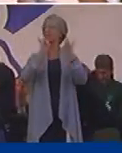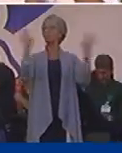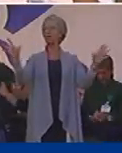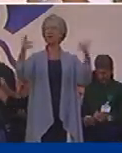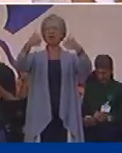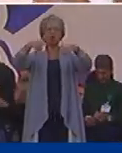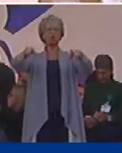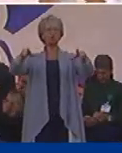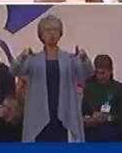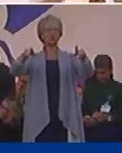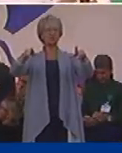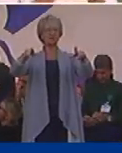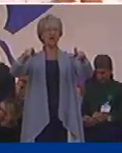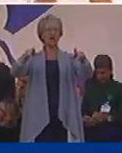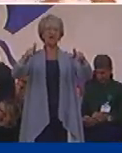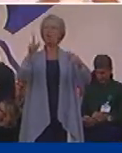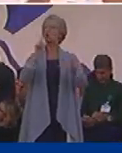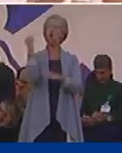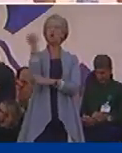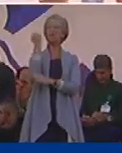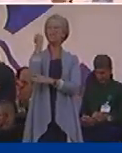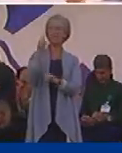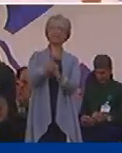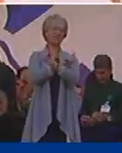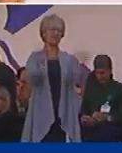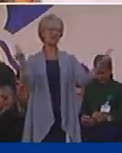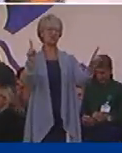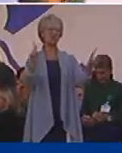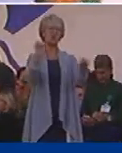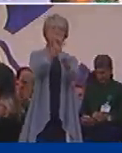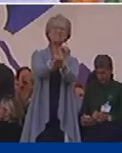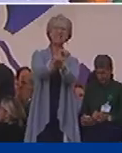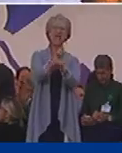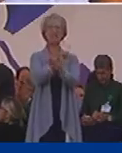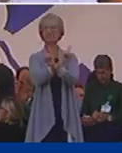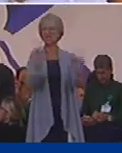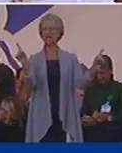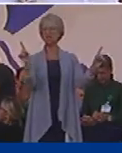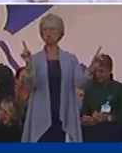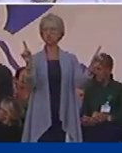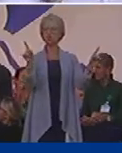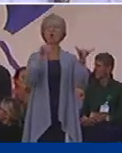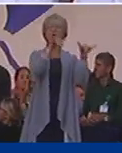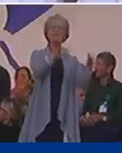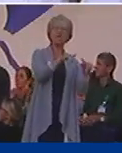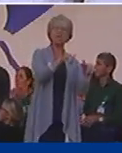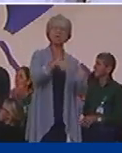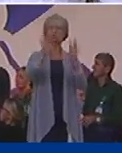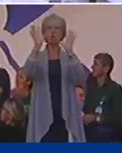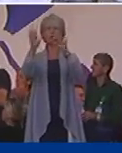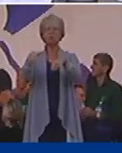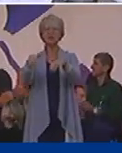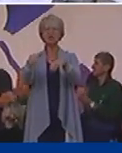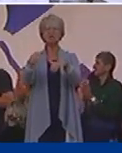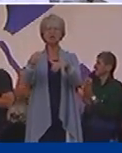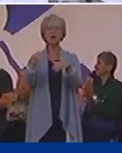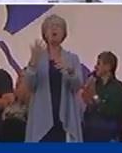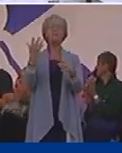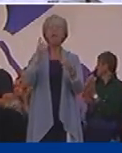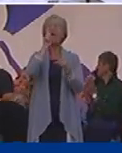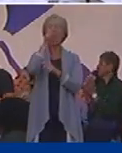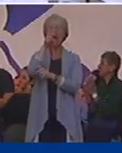città. Non servi di nessuno, non schiavi di nessuno in Veneto, a Brescia, ma anche